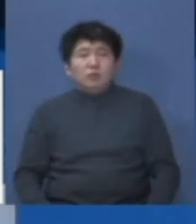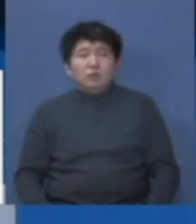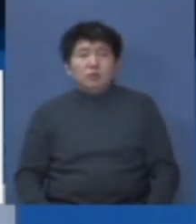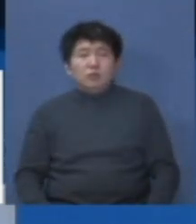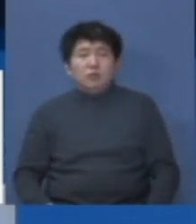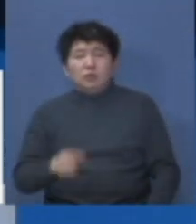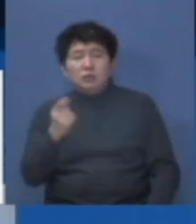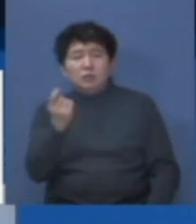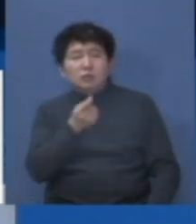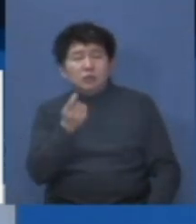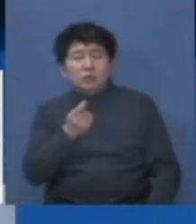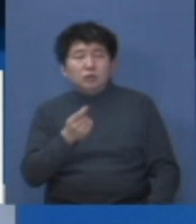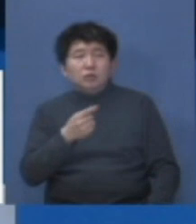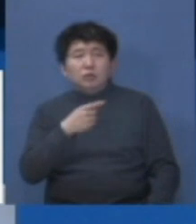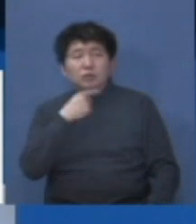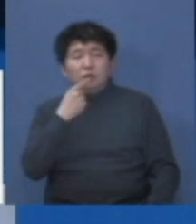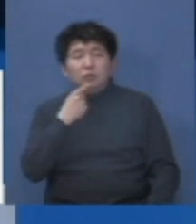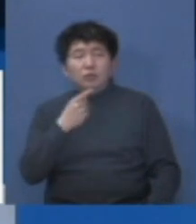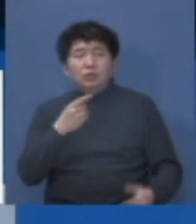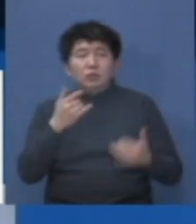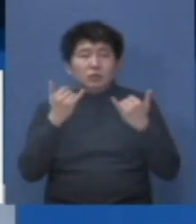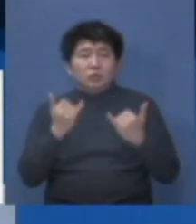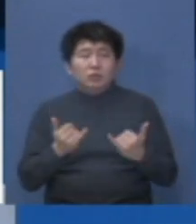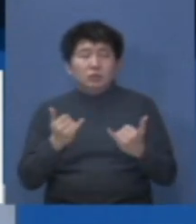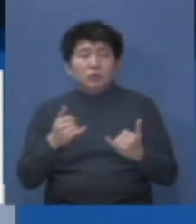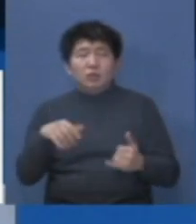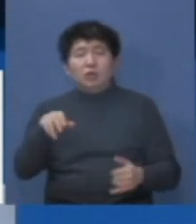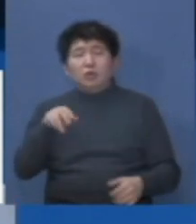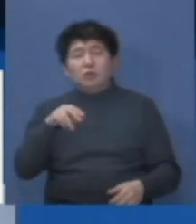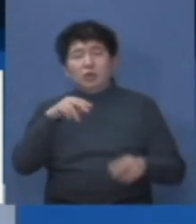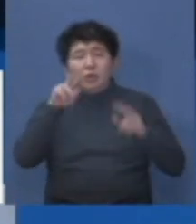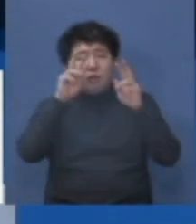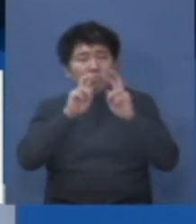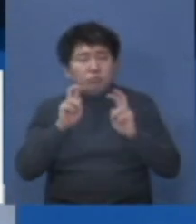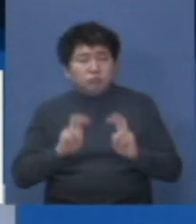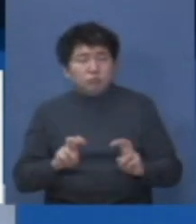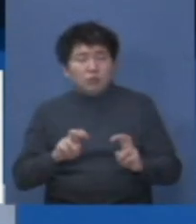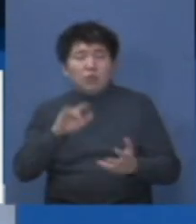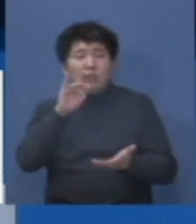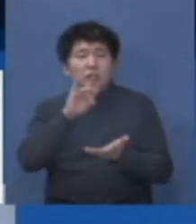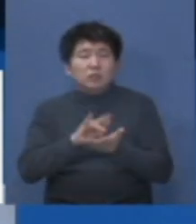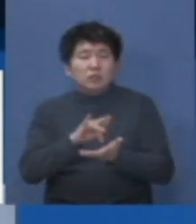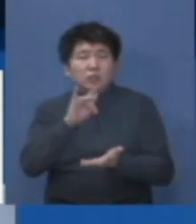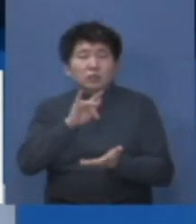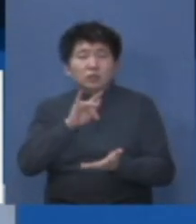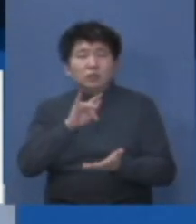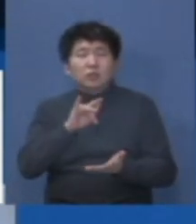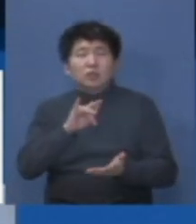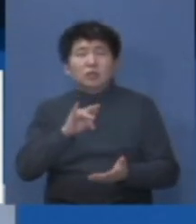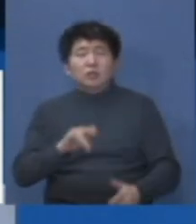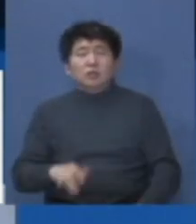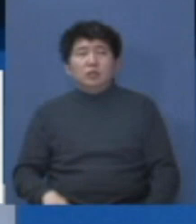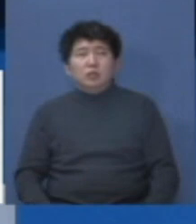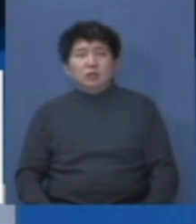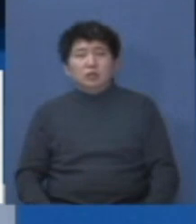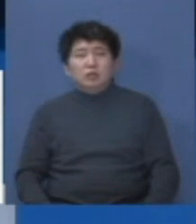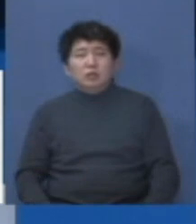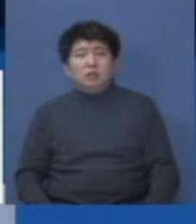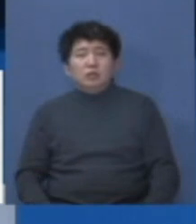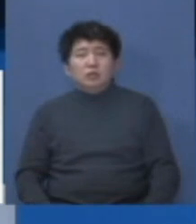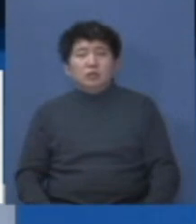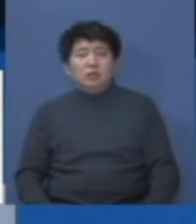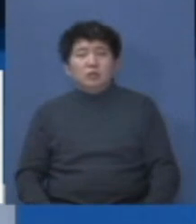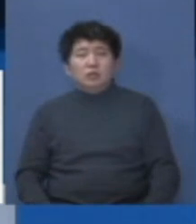Бүгінде республикалық фитосанитарлық диагностика және болжамдар әдістемелік орталығының өңірлік филиалы аймақ